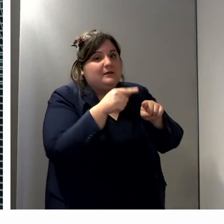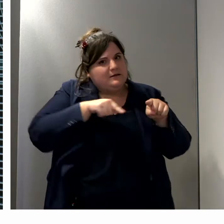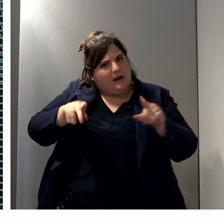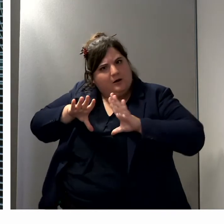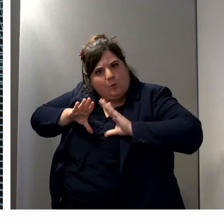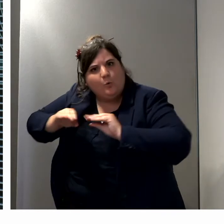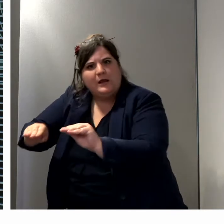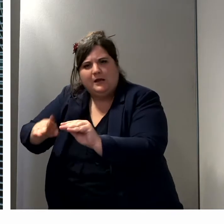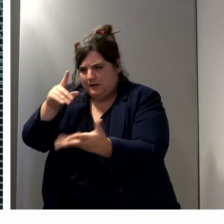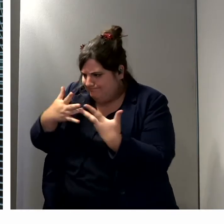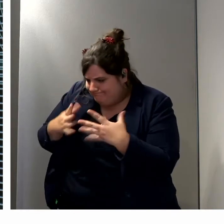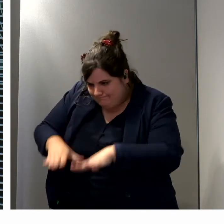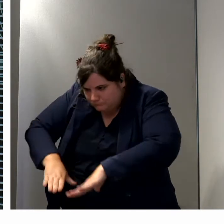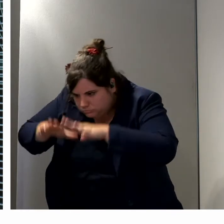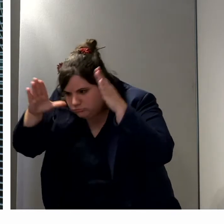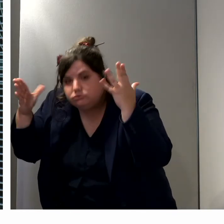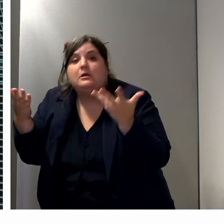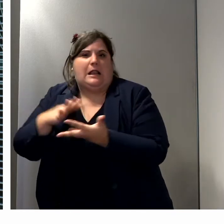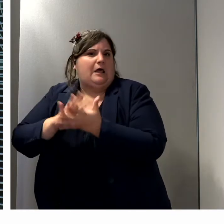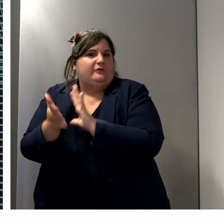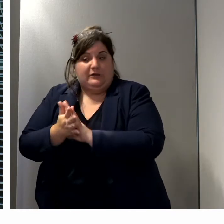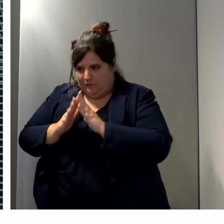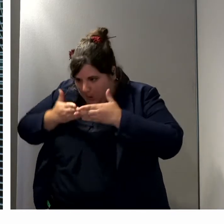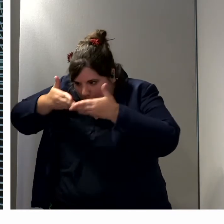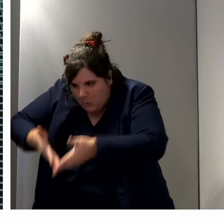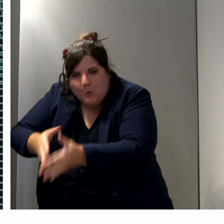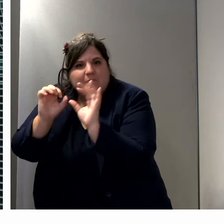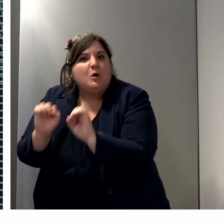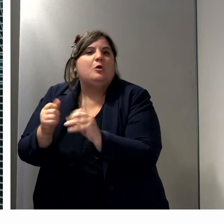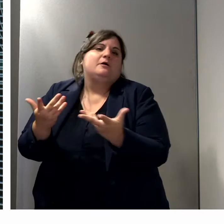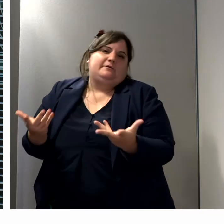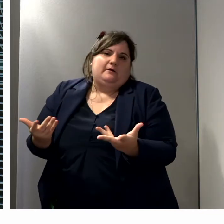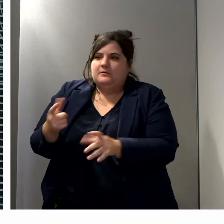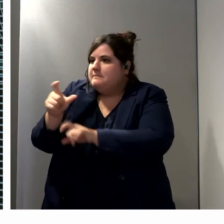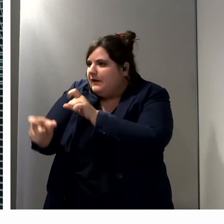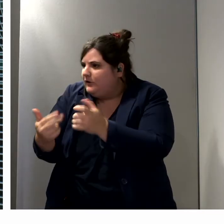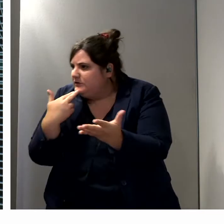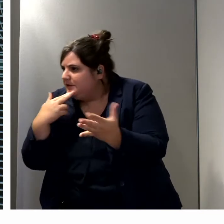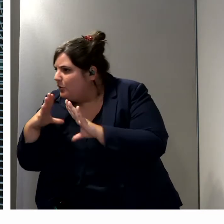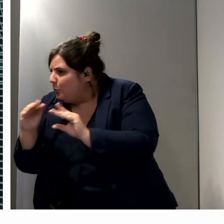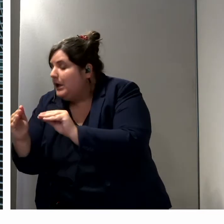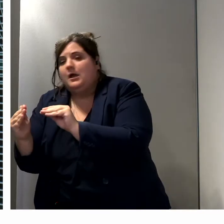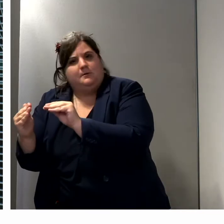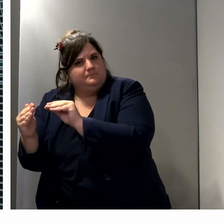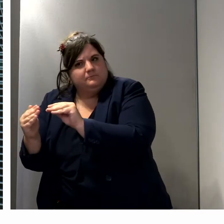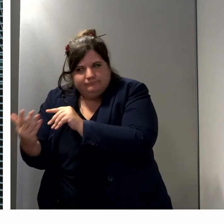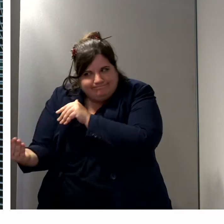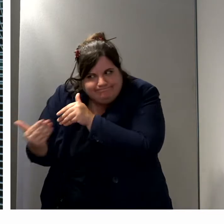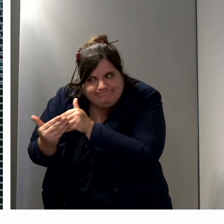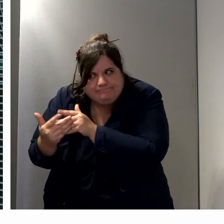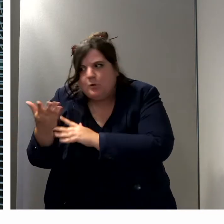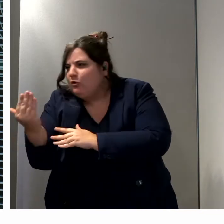très opérationnel, très terrain, grâce à l'association, et d'être en l'occurrence très proche des utilisateurs et des utilisatrices en situation